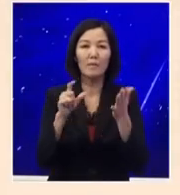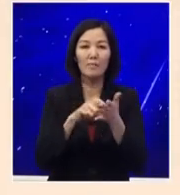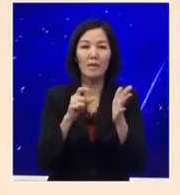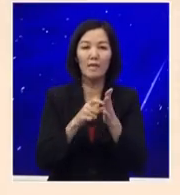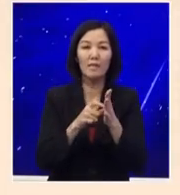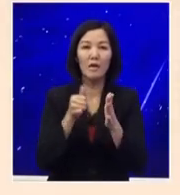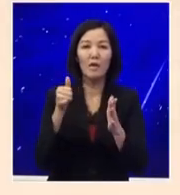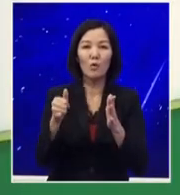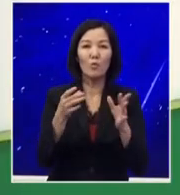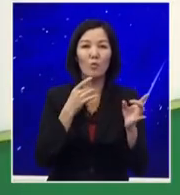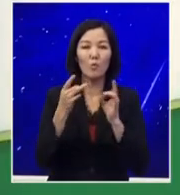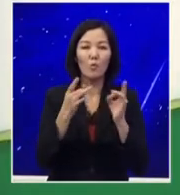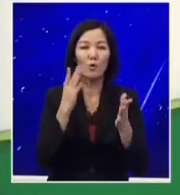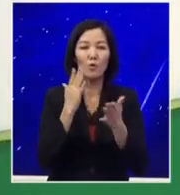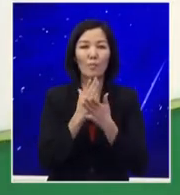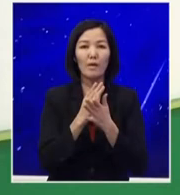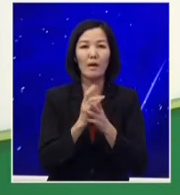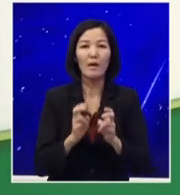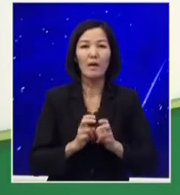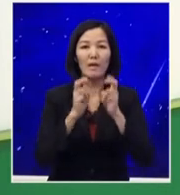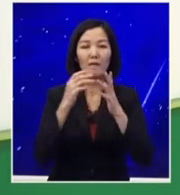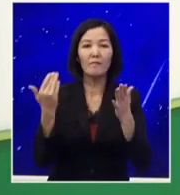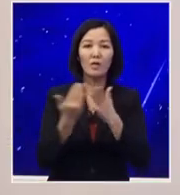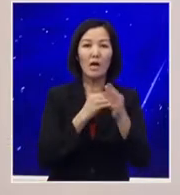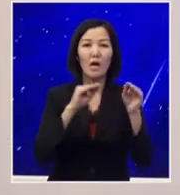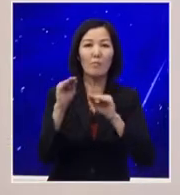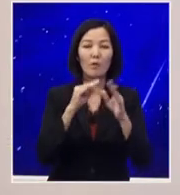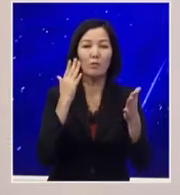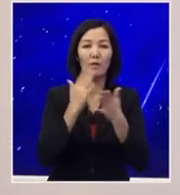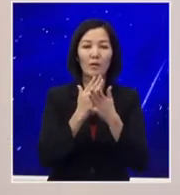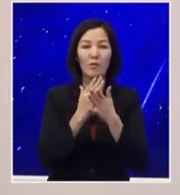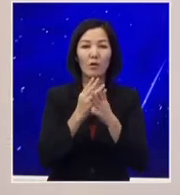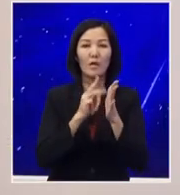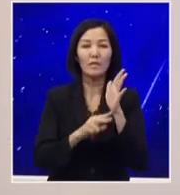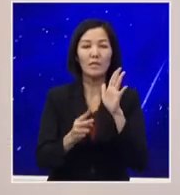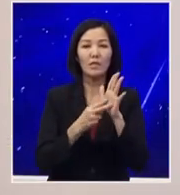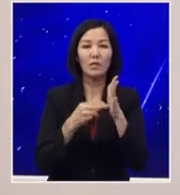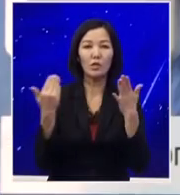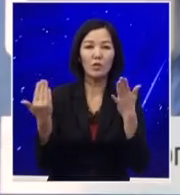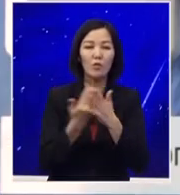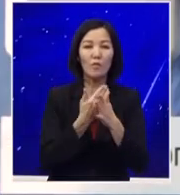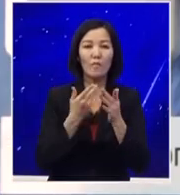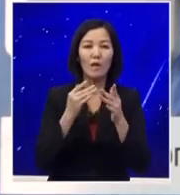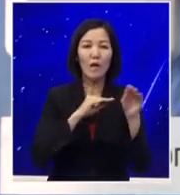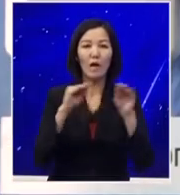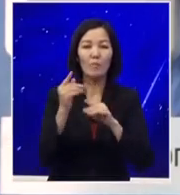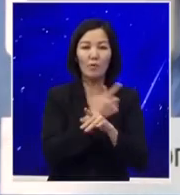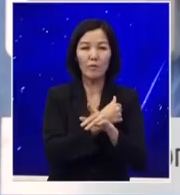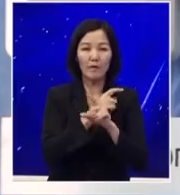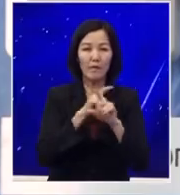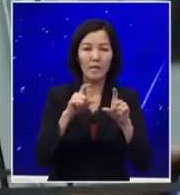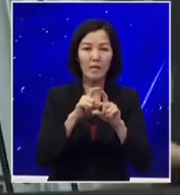қоңырау орнатылған. Сырқаттар үшін лифт, жаңа жиһаз қойылыпты. Аурухана 87% заманауи талапқа сай медициналық